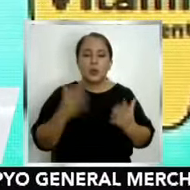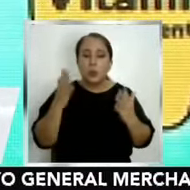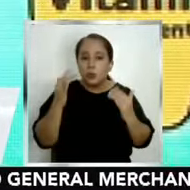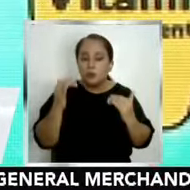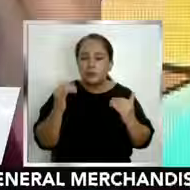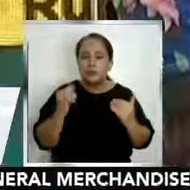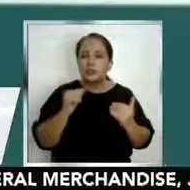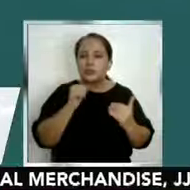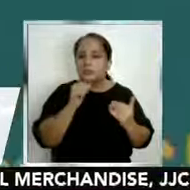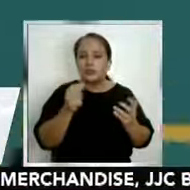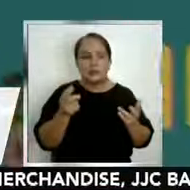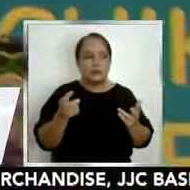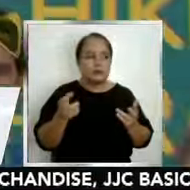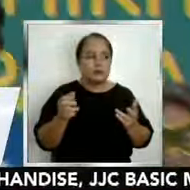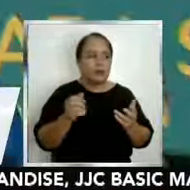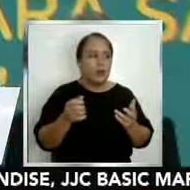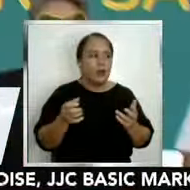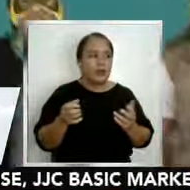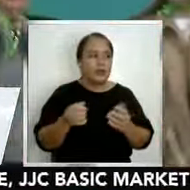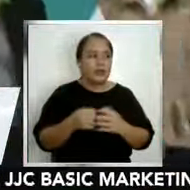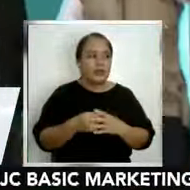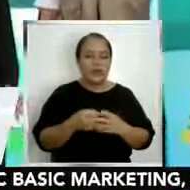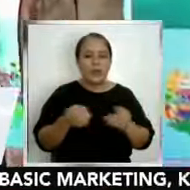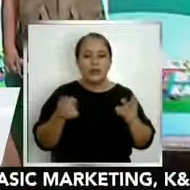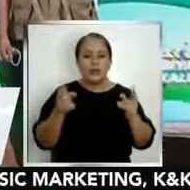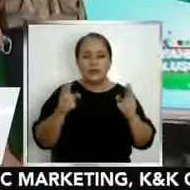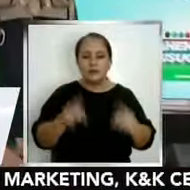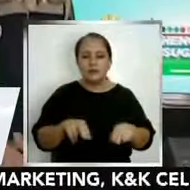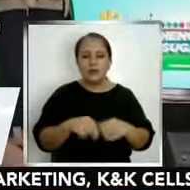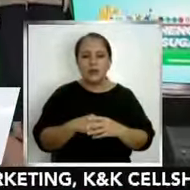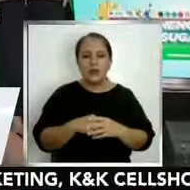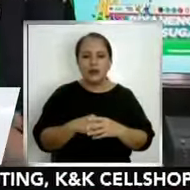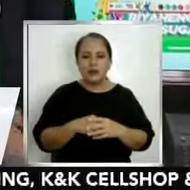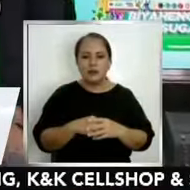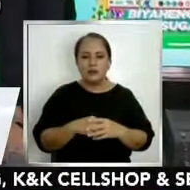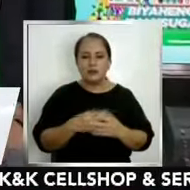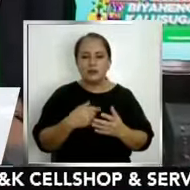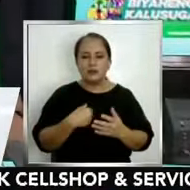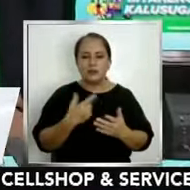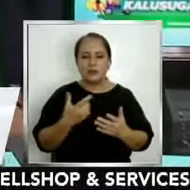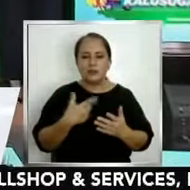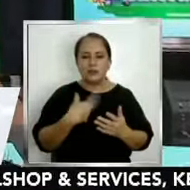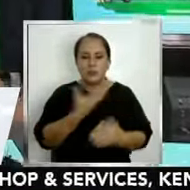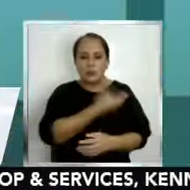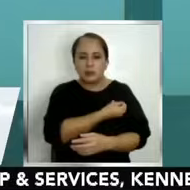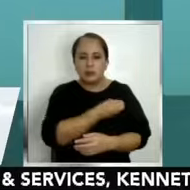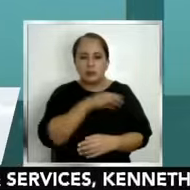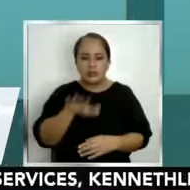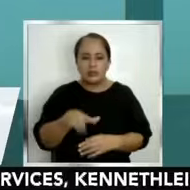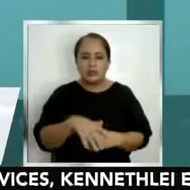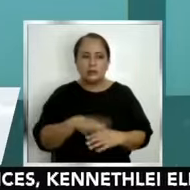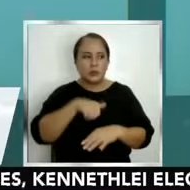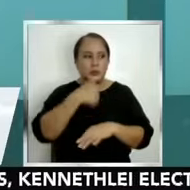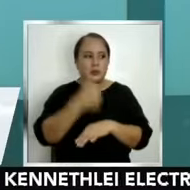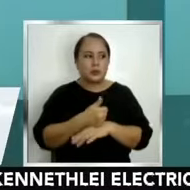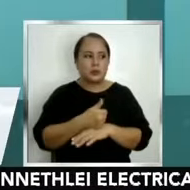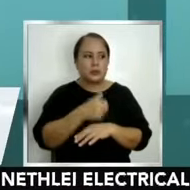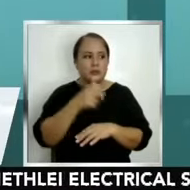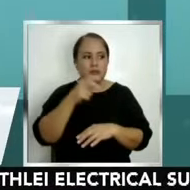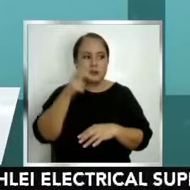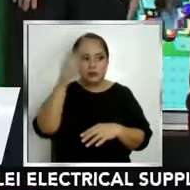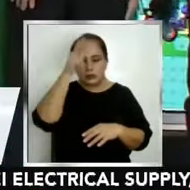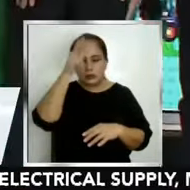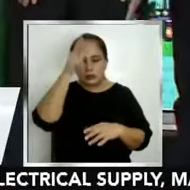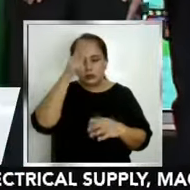yung pagsisisi natin. Sama! Kasama sila sa nagpabakuna ng anak sa paglulunsad ng Chikiting Ligtas Supplemental